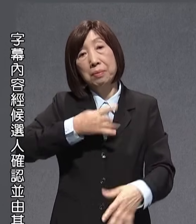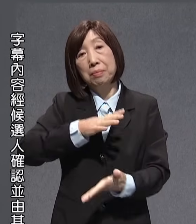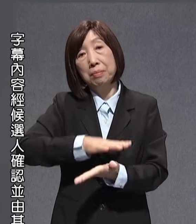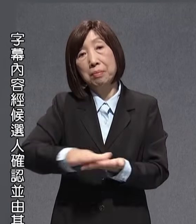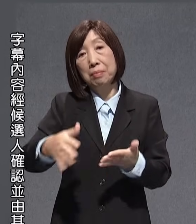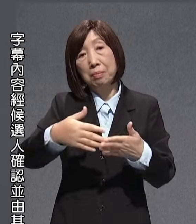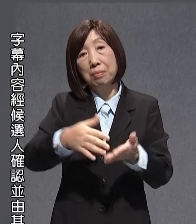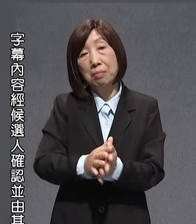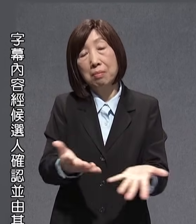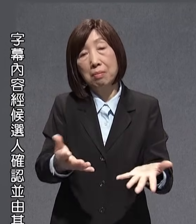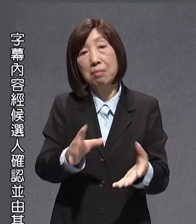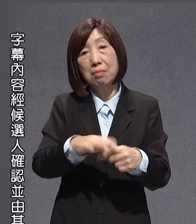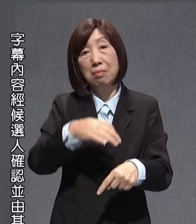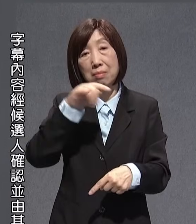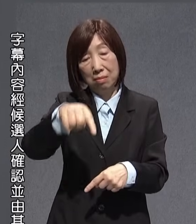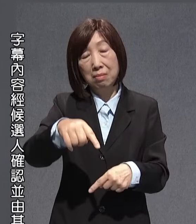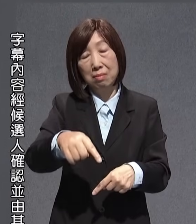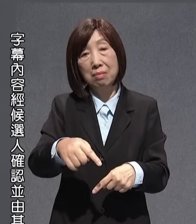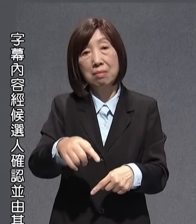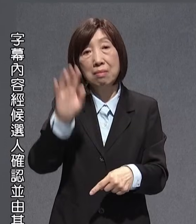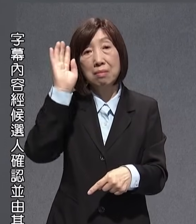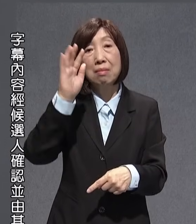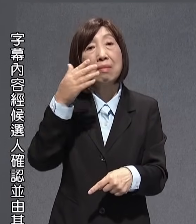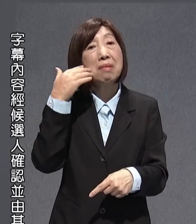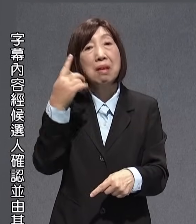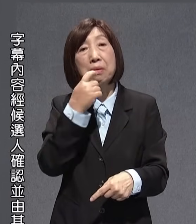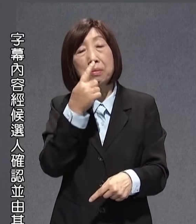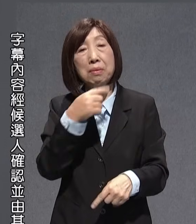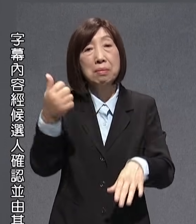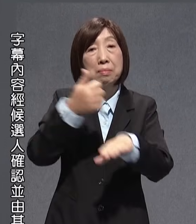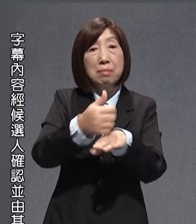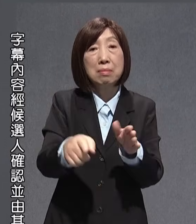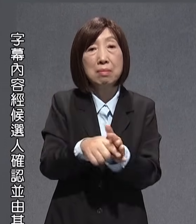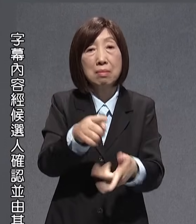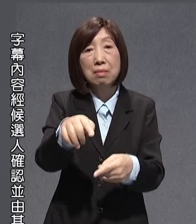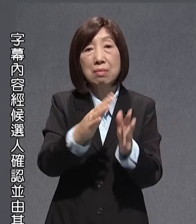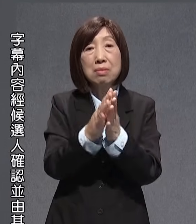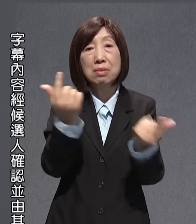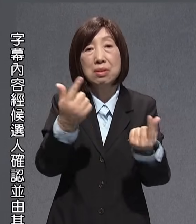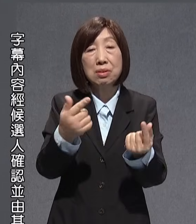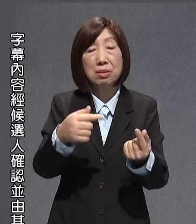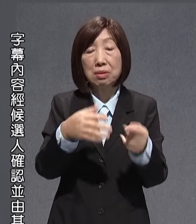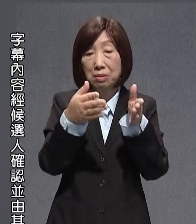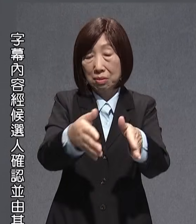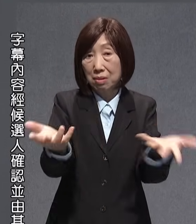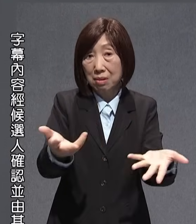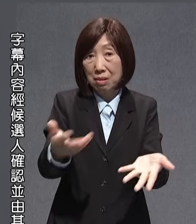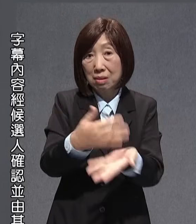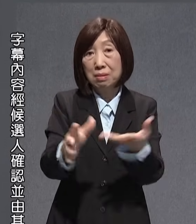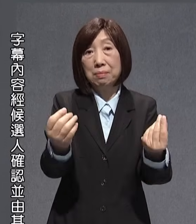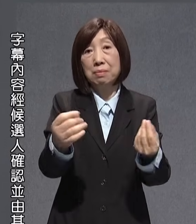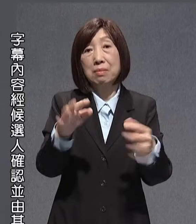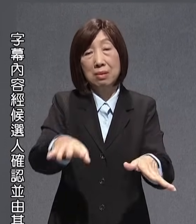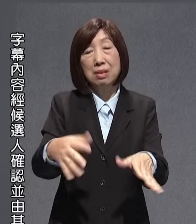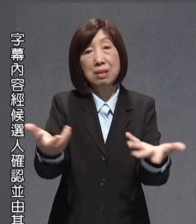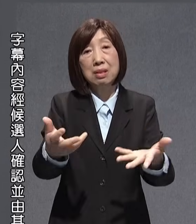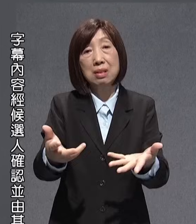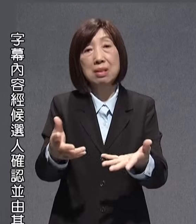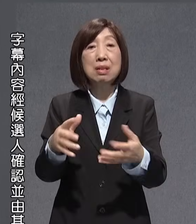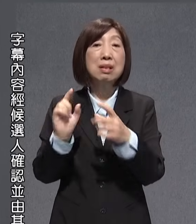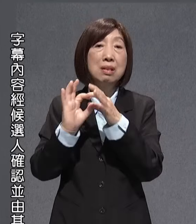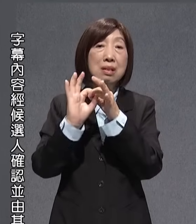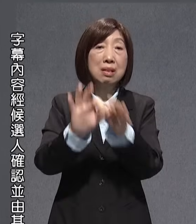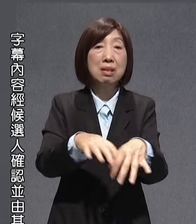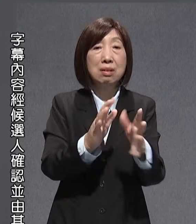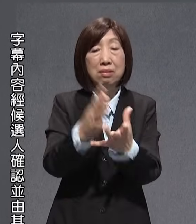问题，在过去蓝绿执政也没有提出有效的政策，也让这个问题持续在恶化当中。